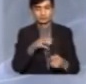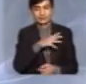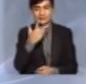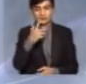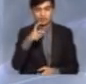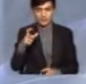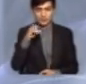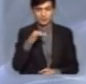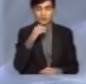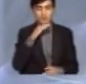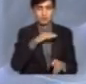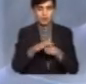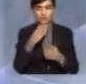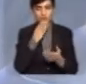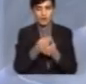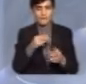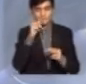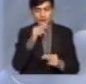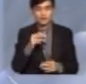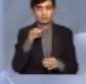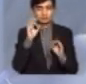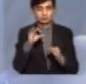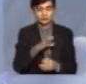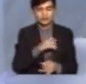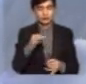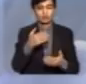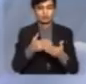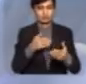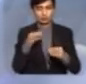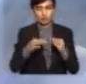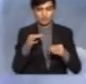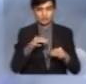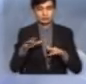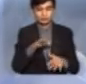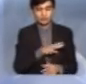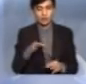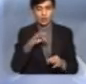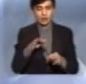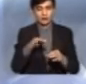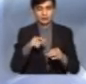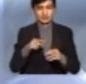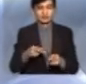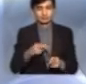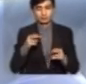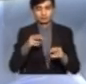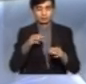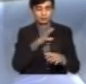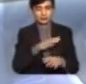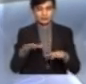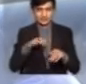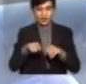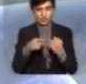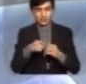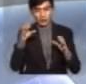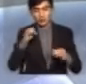полностью признали свою вину досудебное расследование провели по статье применение насилия в отношении представителя власти дело